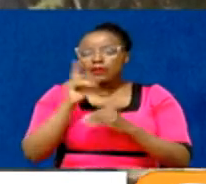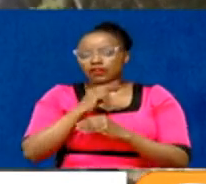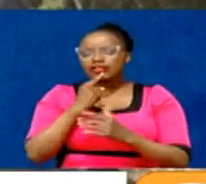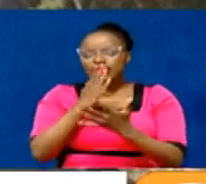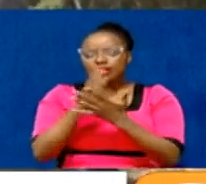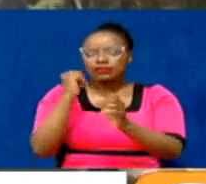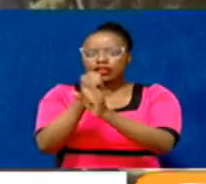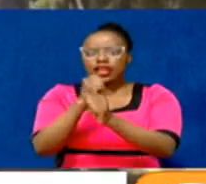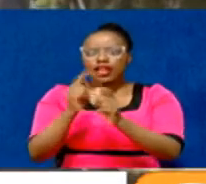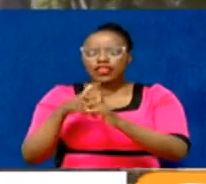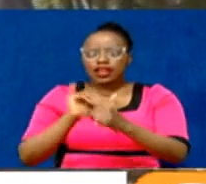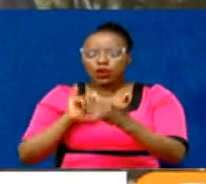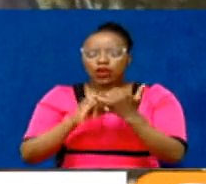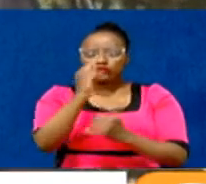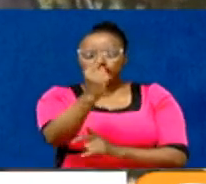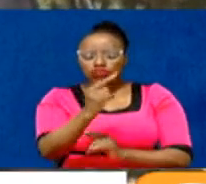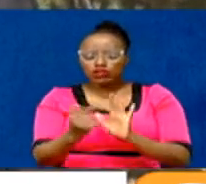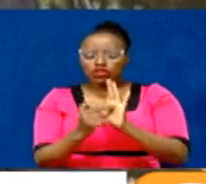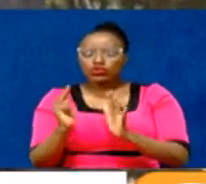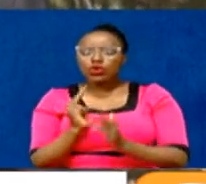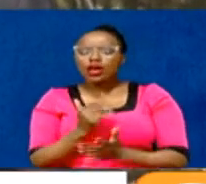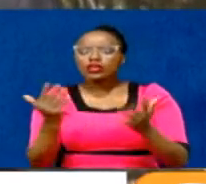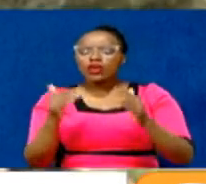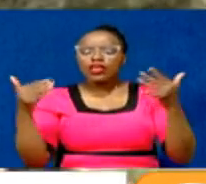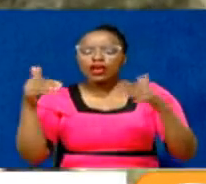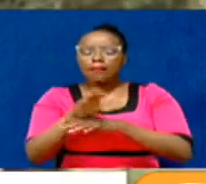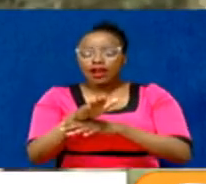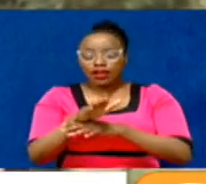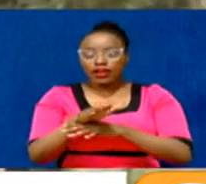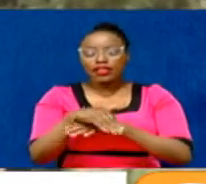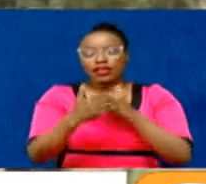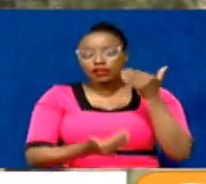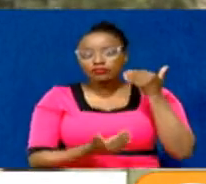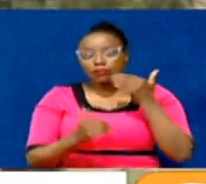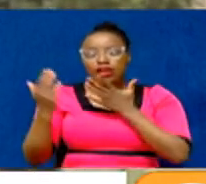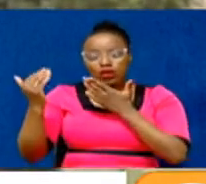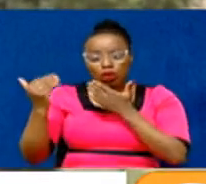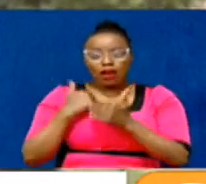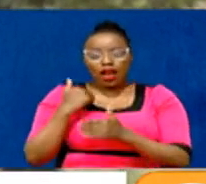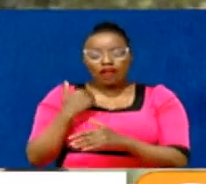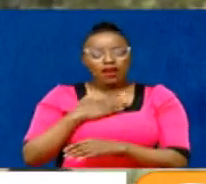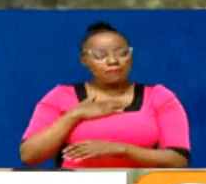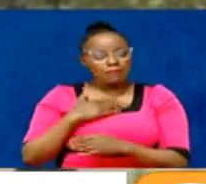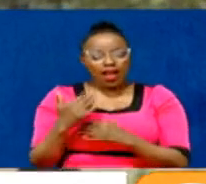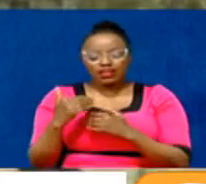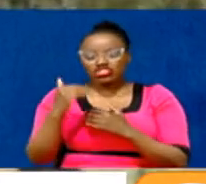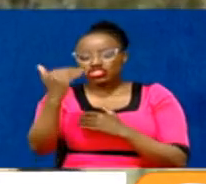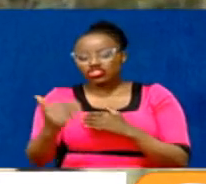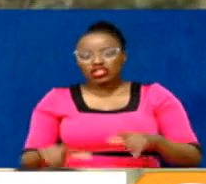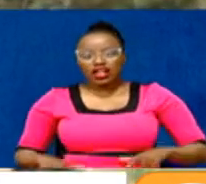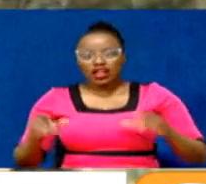kuna kitu alifanya. Bibi akaja kutuonyesha mahali alisika ile mtoto. Niko na imani mtoto wangu atakuwa uhai,